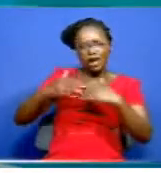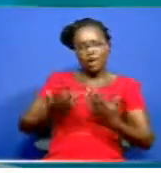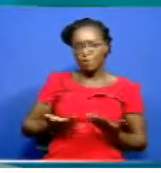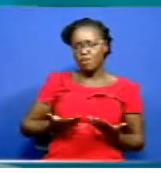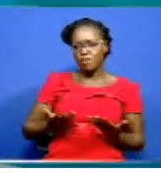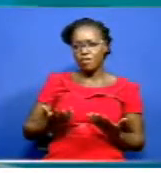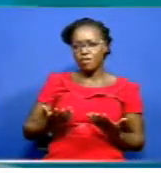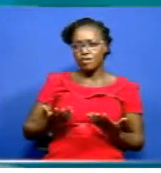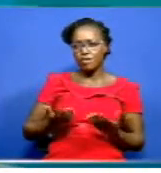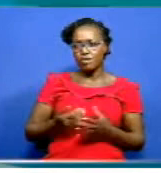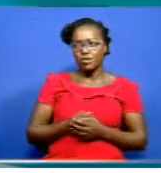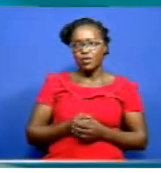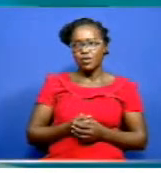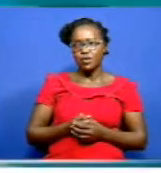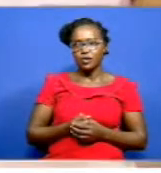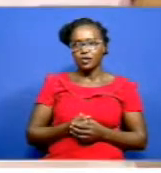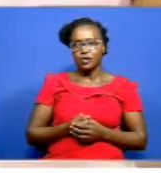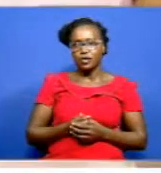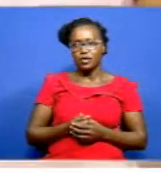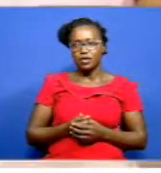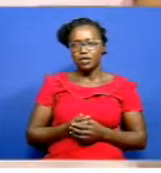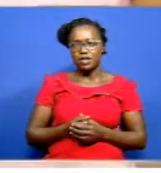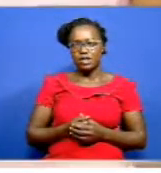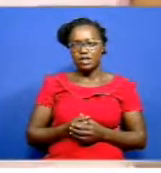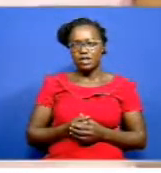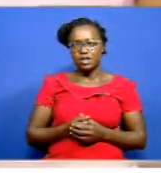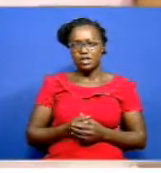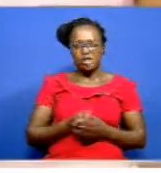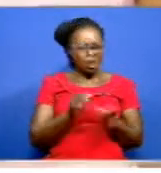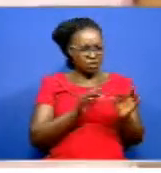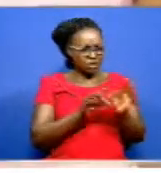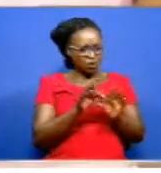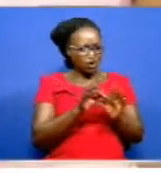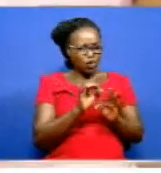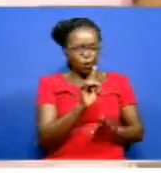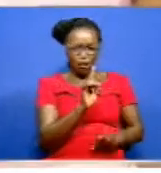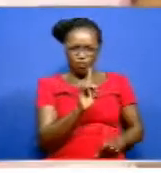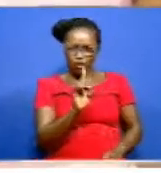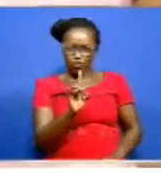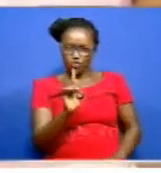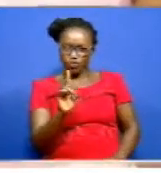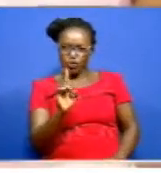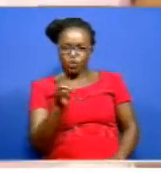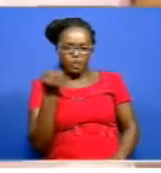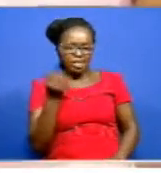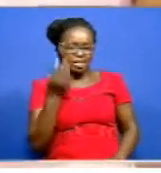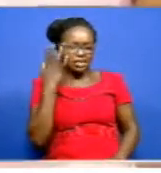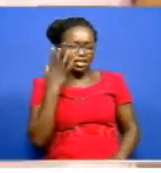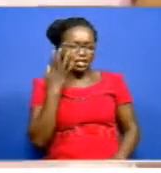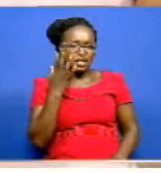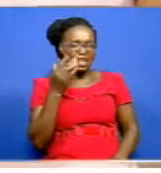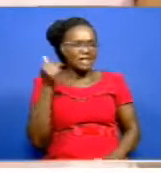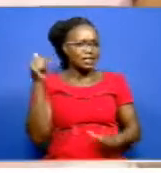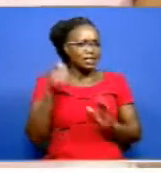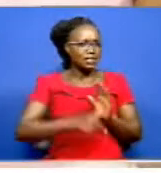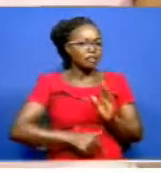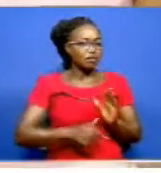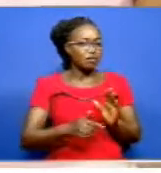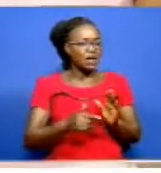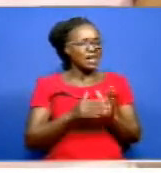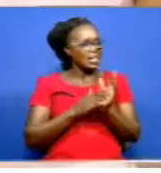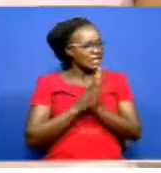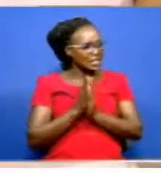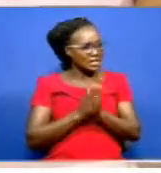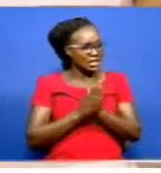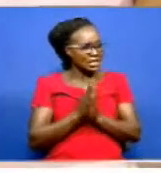vipi. Labda Esther, tuchanganue moja moja ndio ili tufahamu, mtazamaji aweze kujua